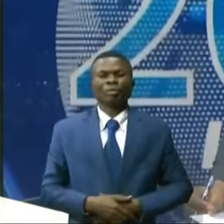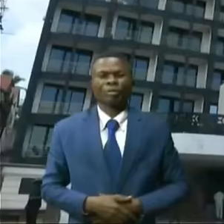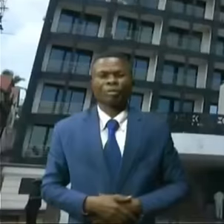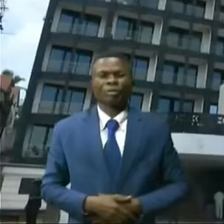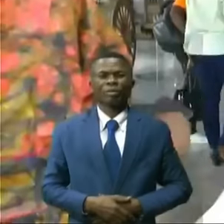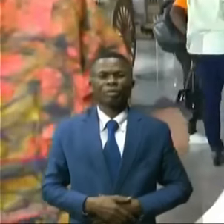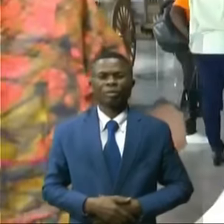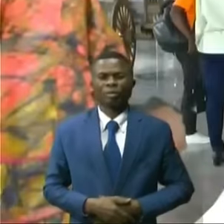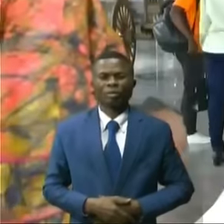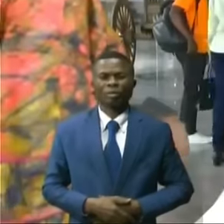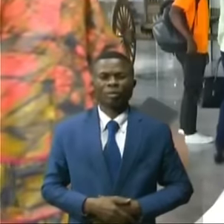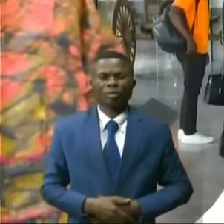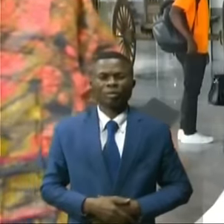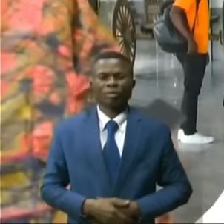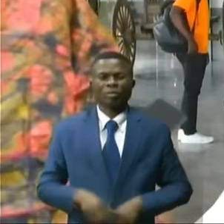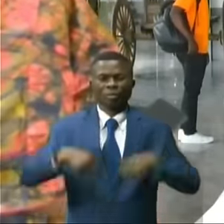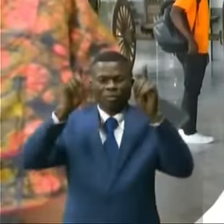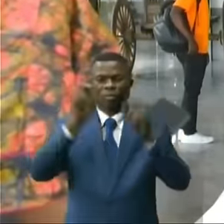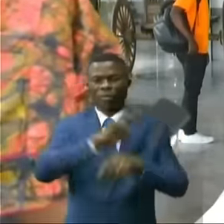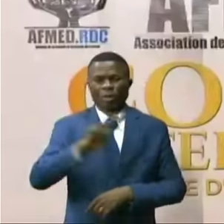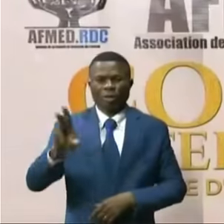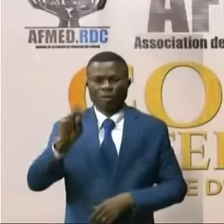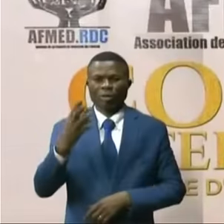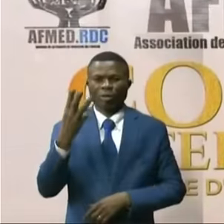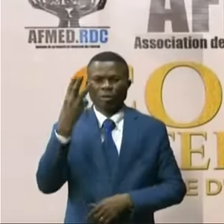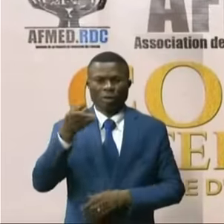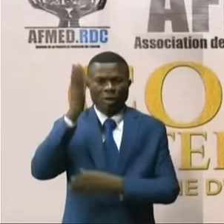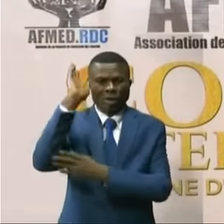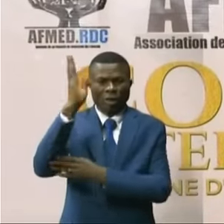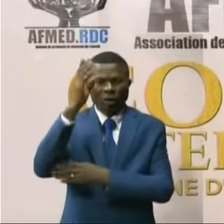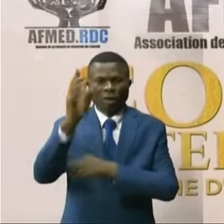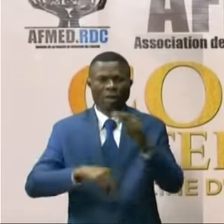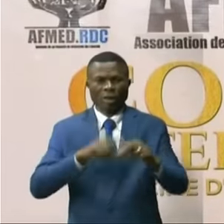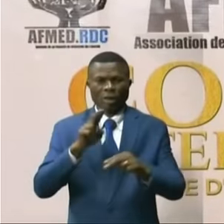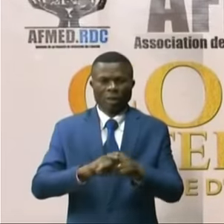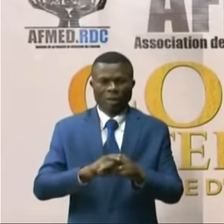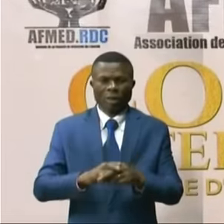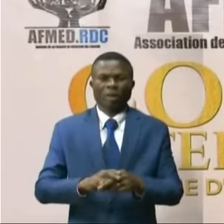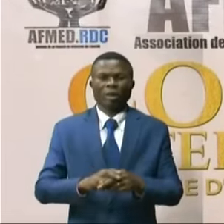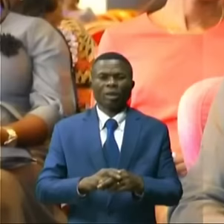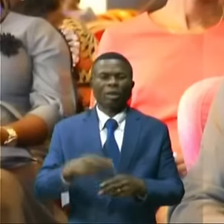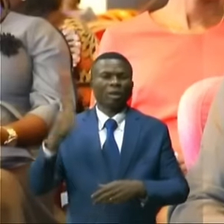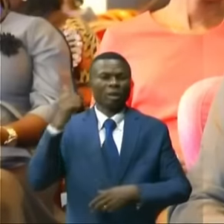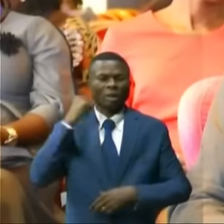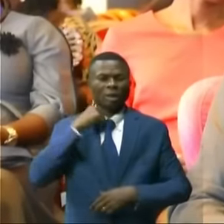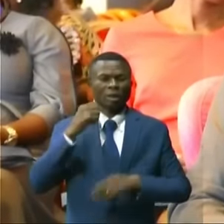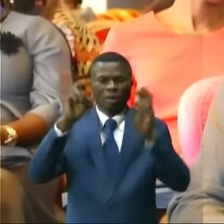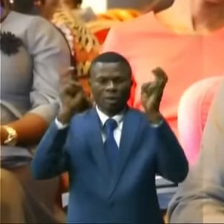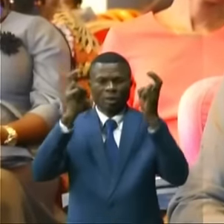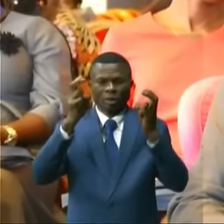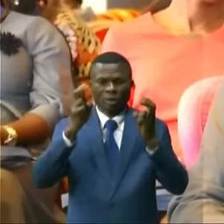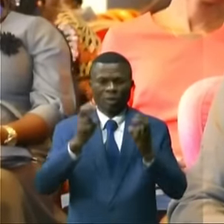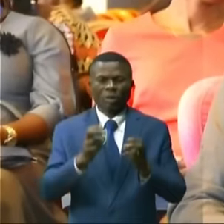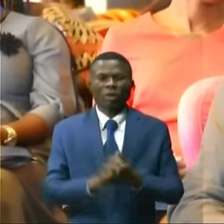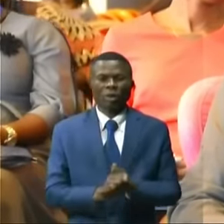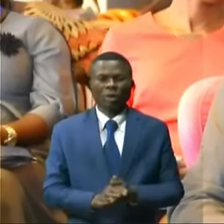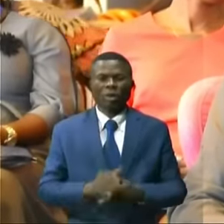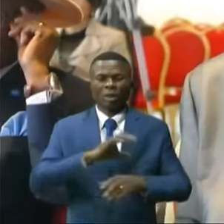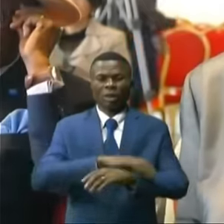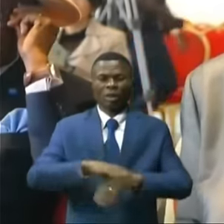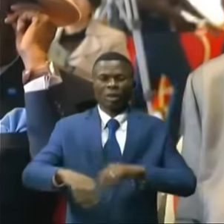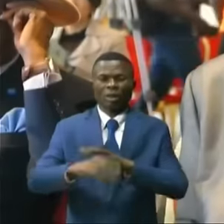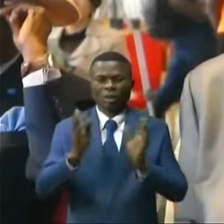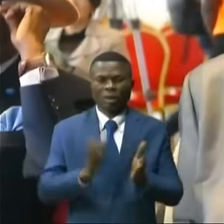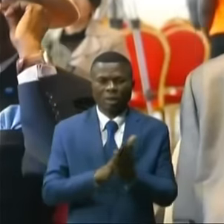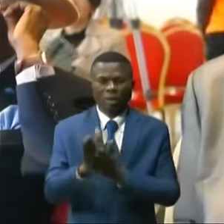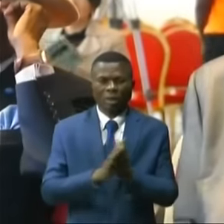reportage l'édition 2023 du Congrès international de l'AFM dé placé sous le thème le parcours patient qui prend en